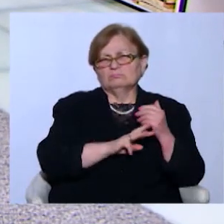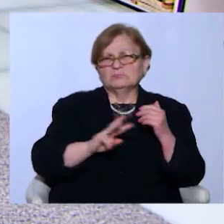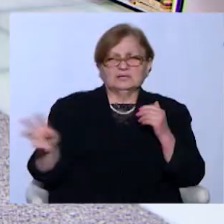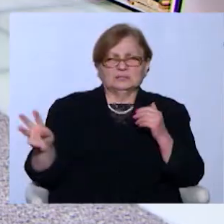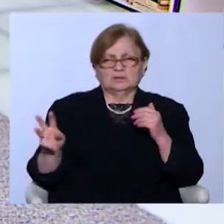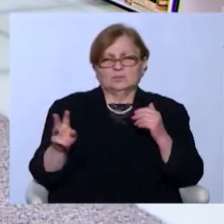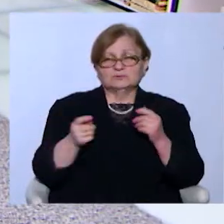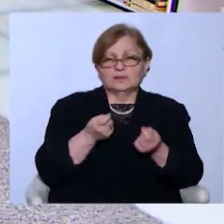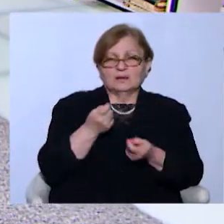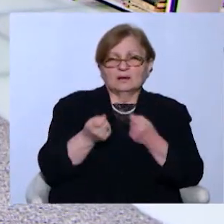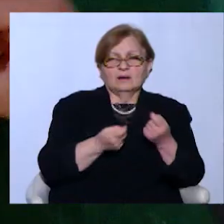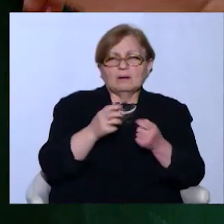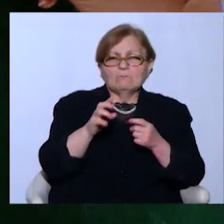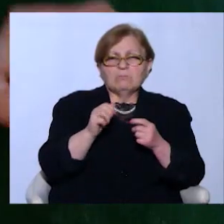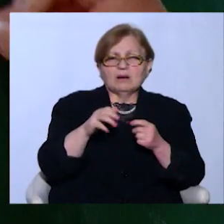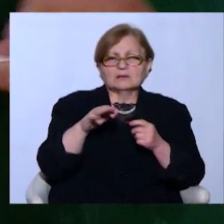ბაქტერიას.